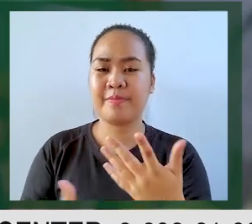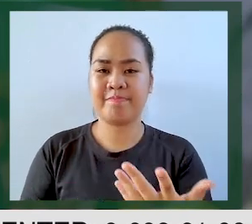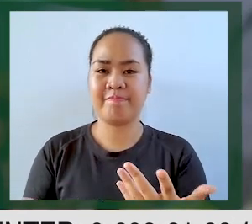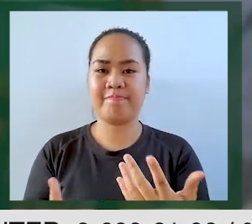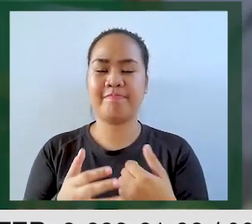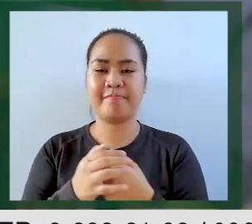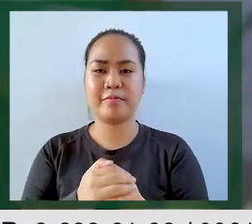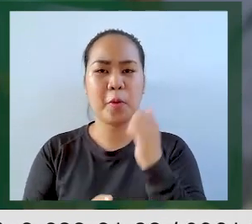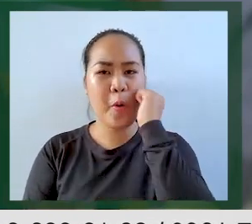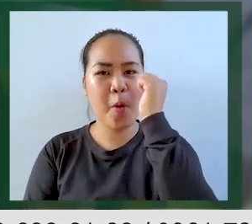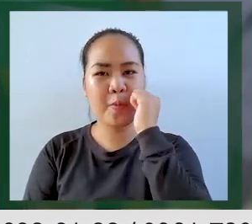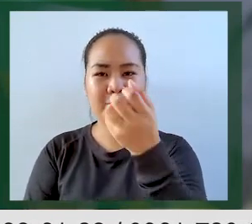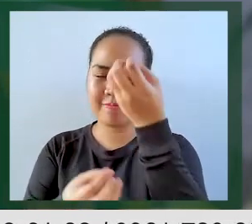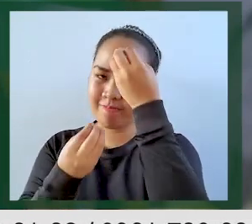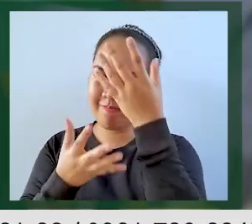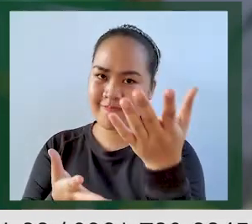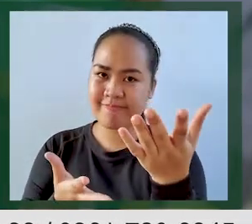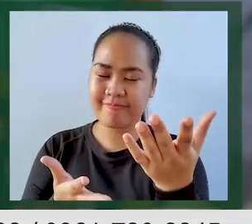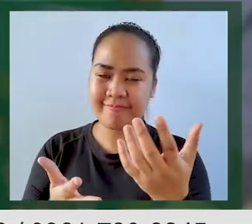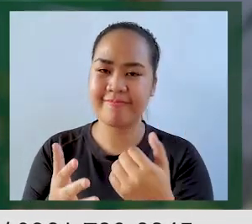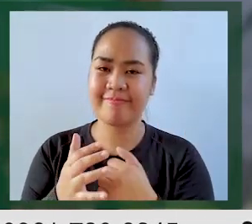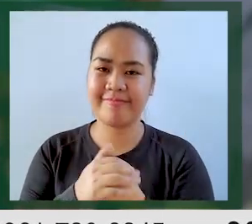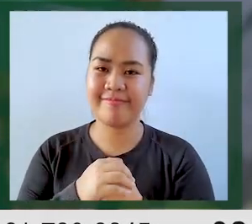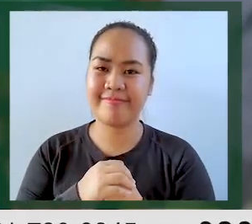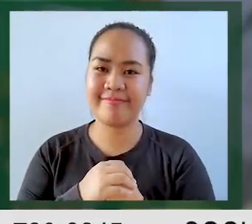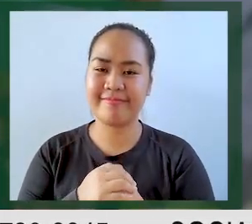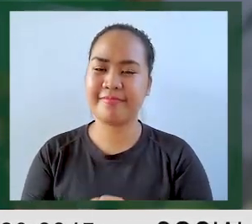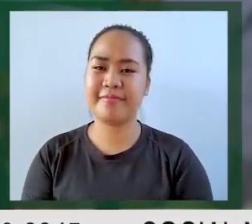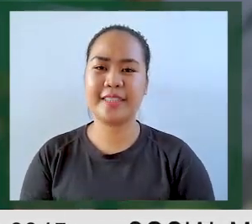no, tulad ng aking laging sinasabi,